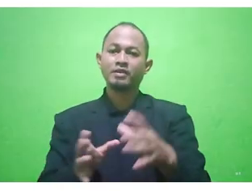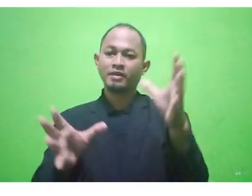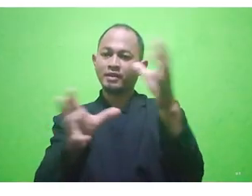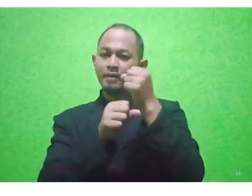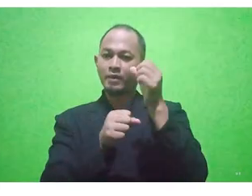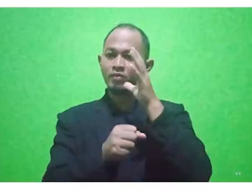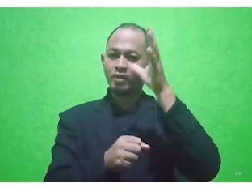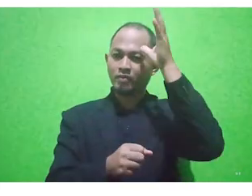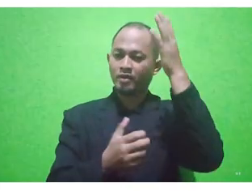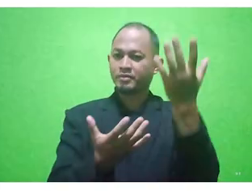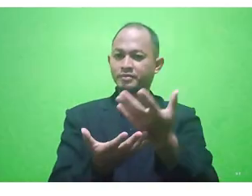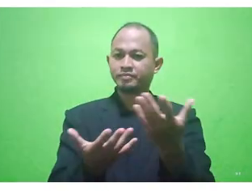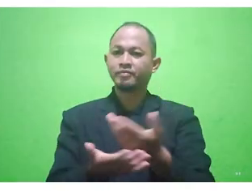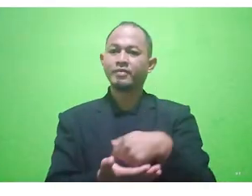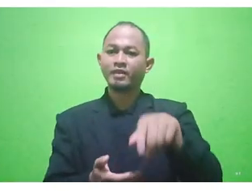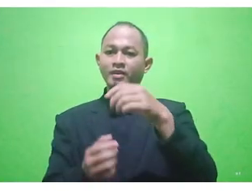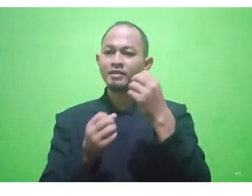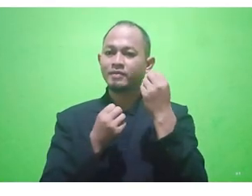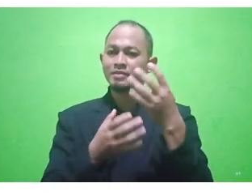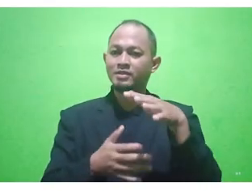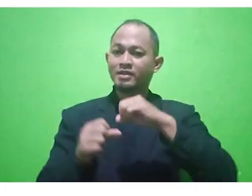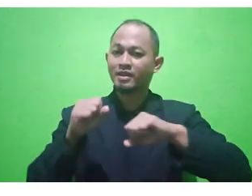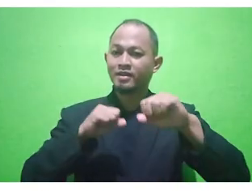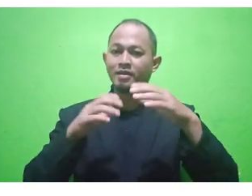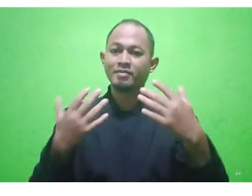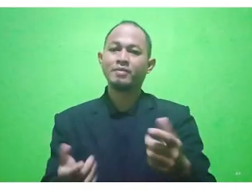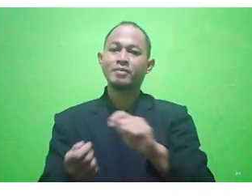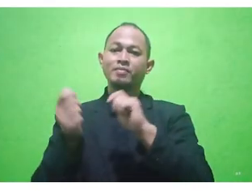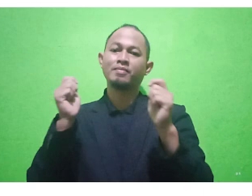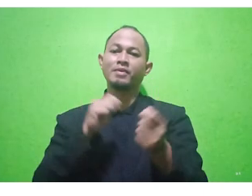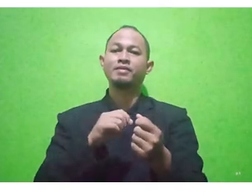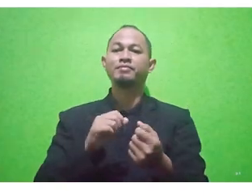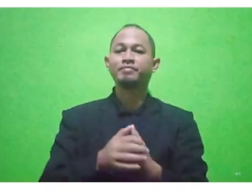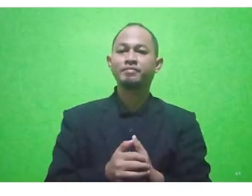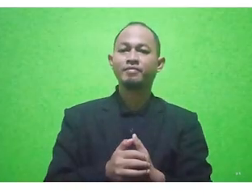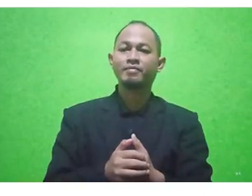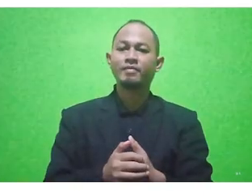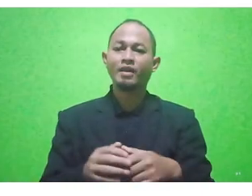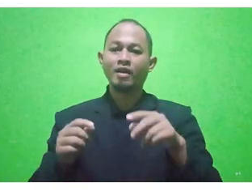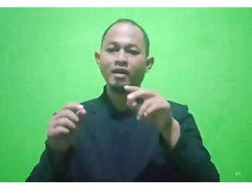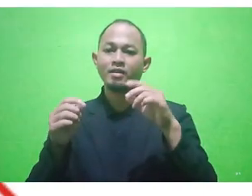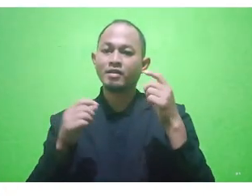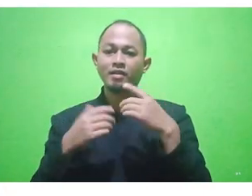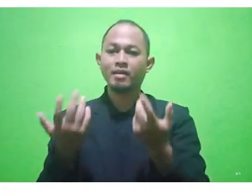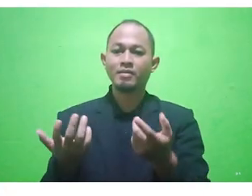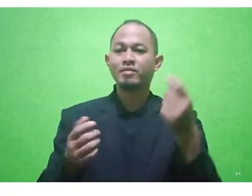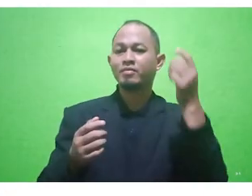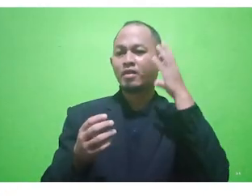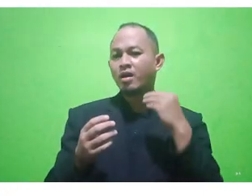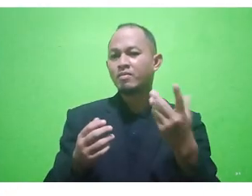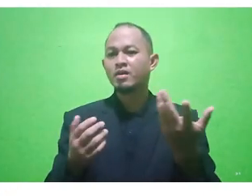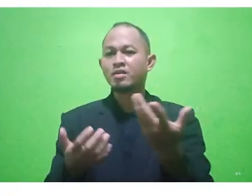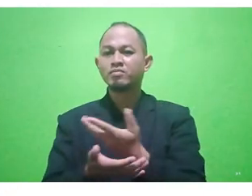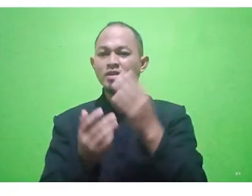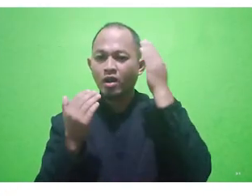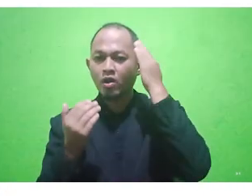terhadap aksi tersebut, kaitan kegiatan dengan adaptasi atau mitigasi perubahan iklim, tantangan yang dialami,